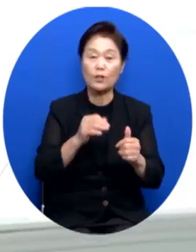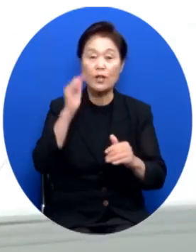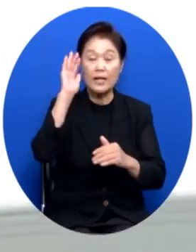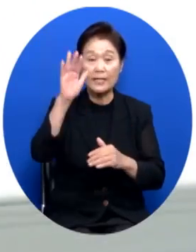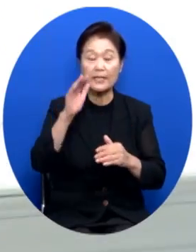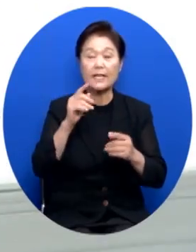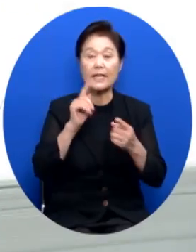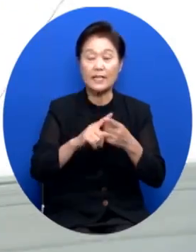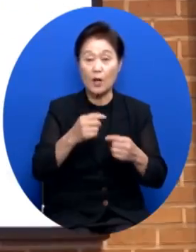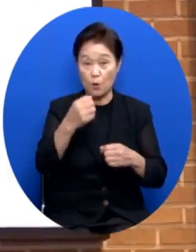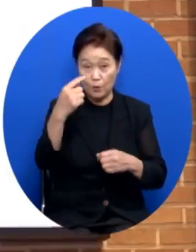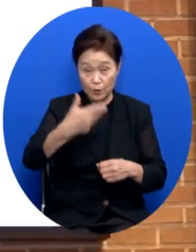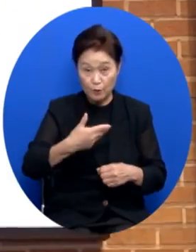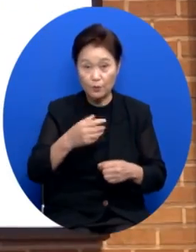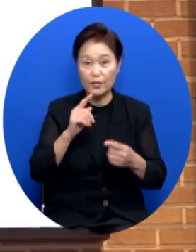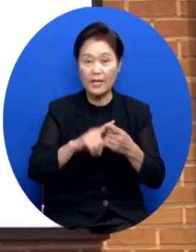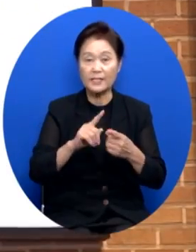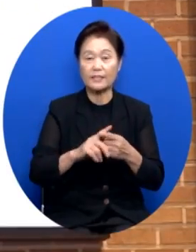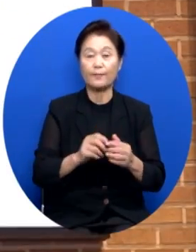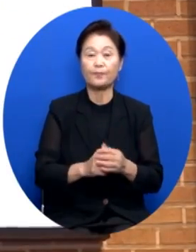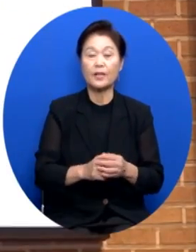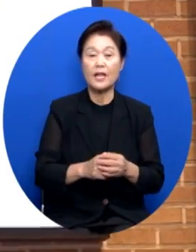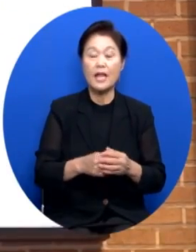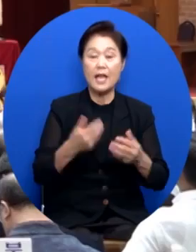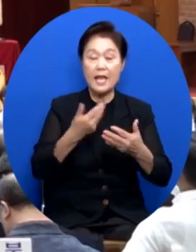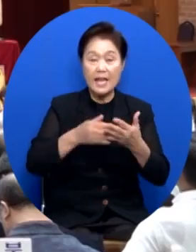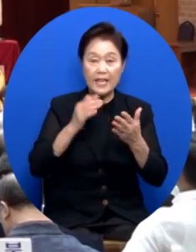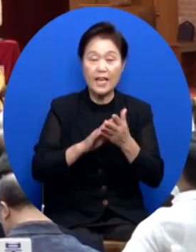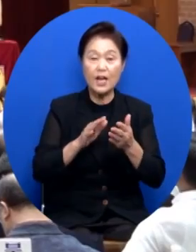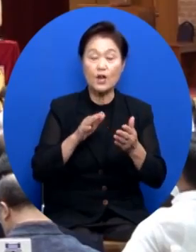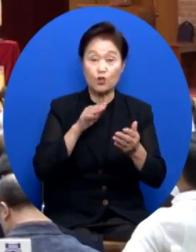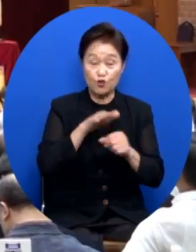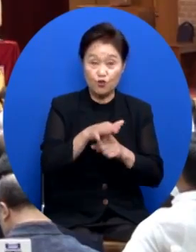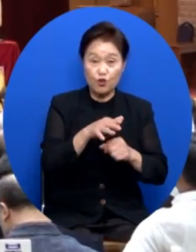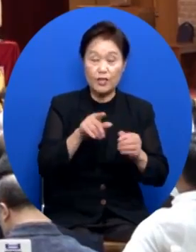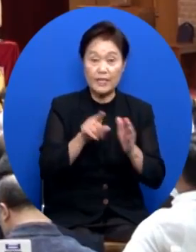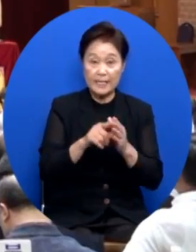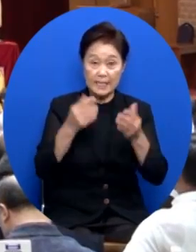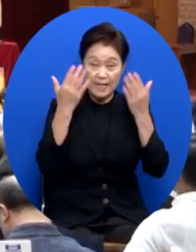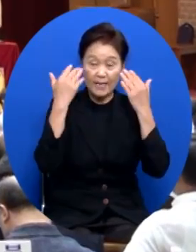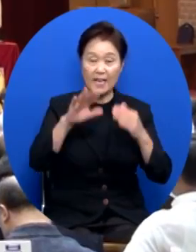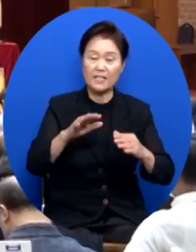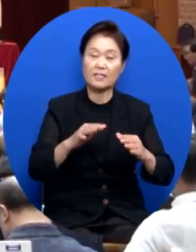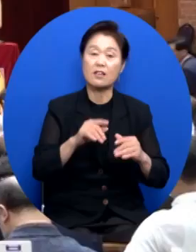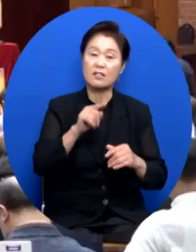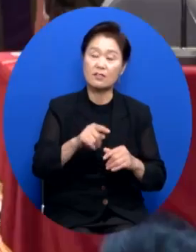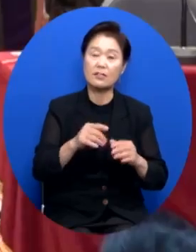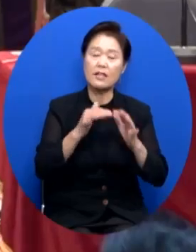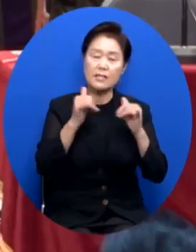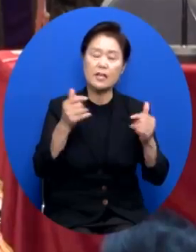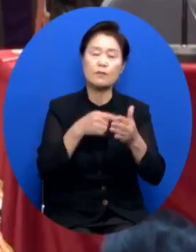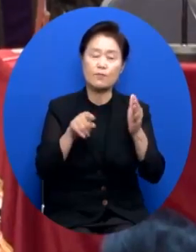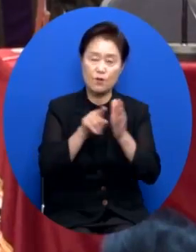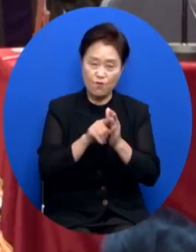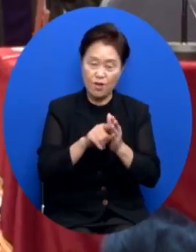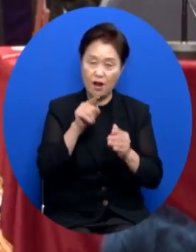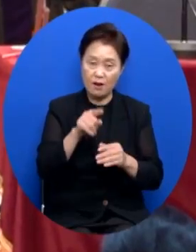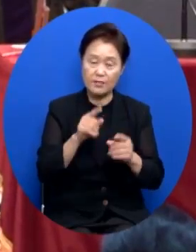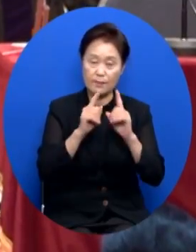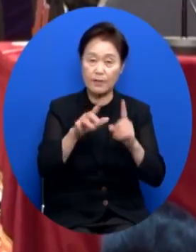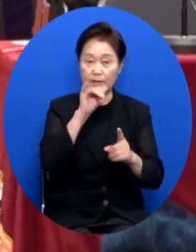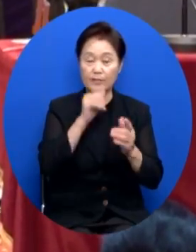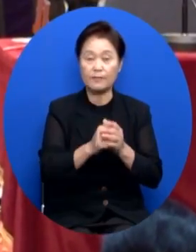질의에 대해서는 고신대학원 교수회가 개혁주의 신학에서 장례란 오직 사람을 위한 것이라고 답했습니다. 이번